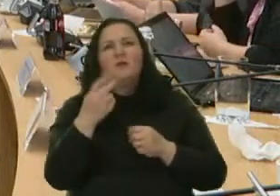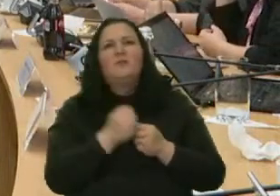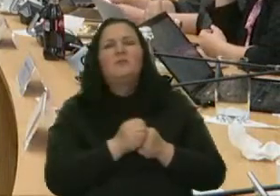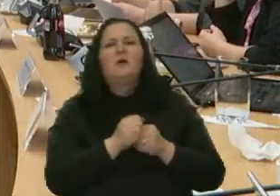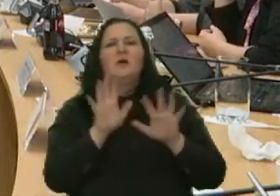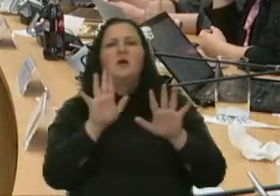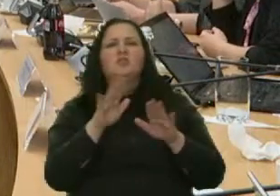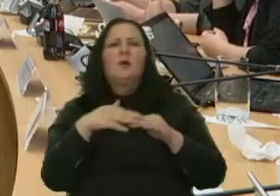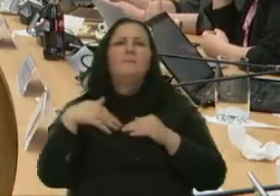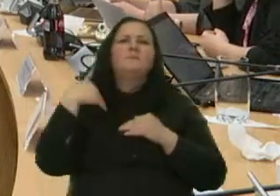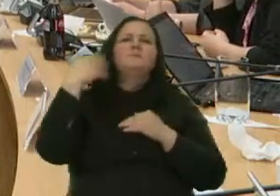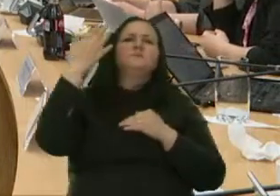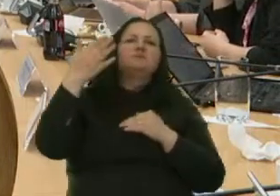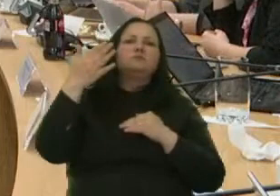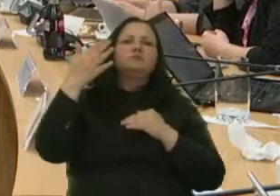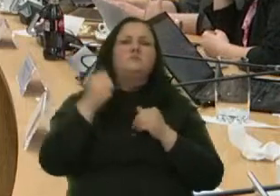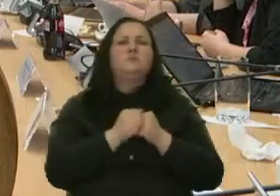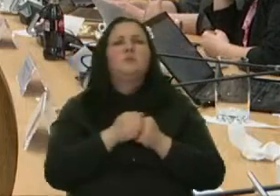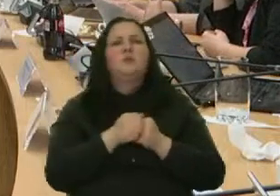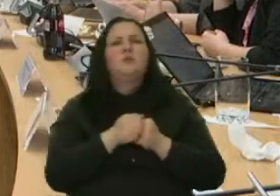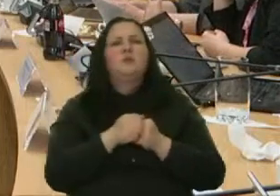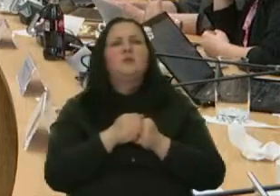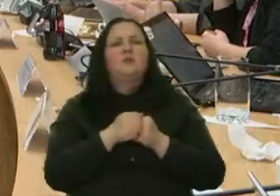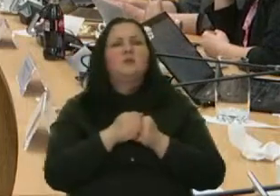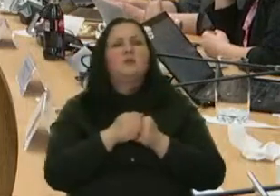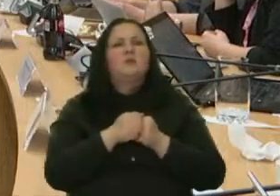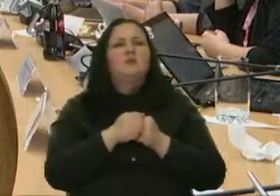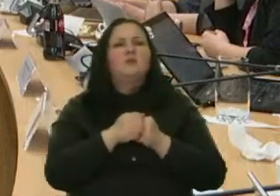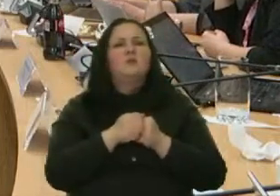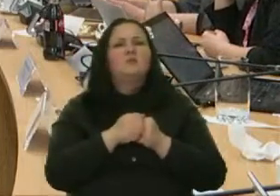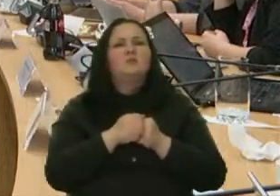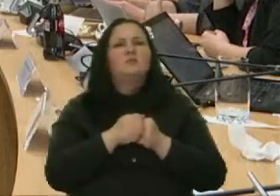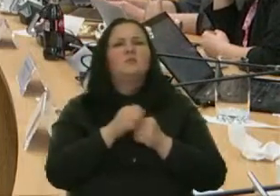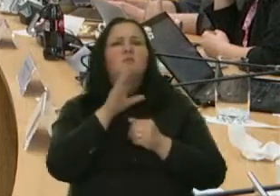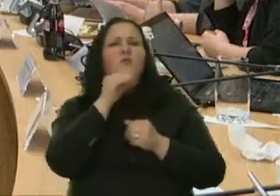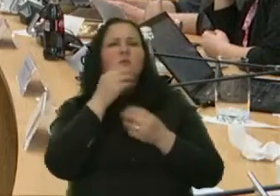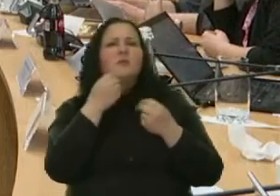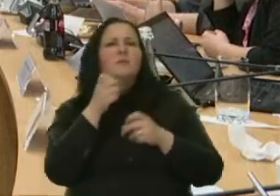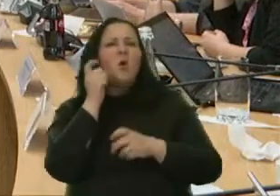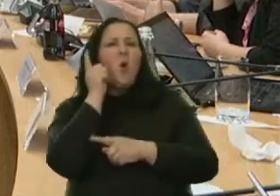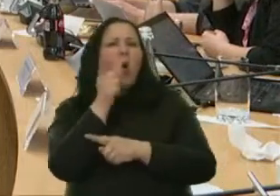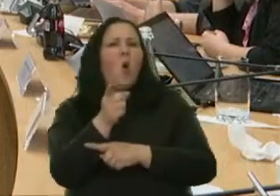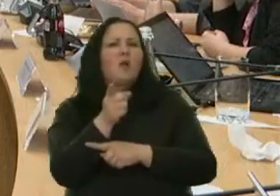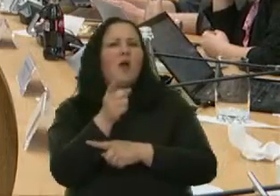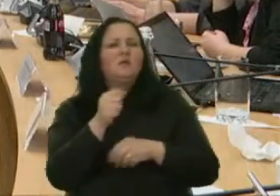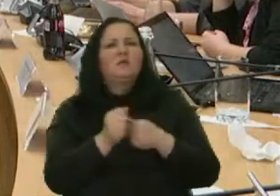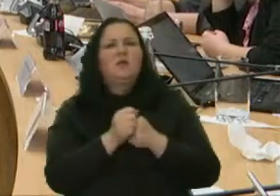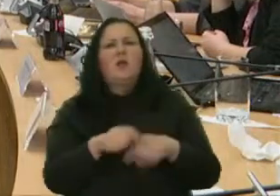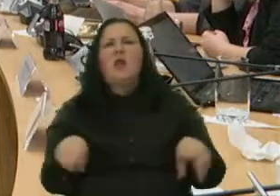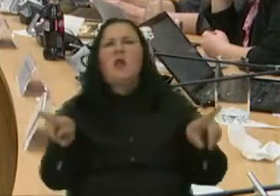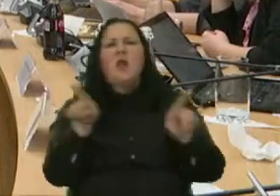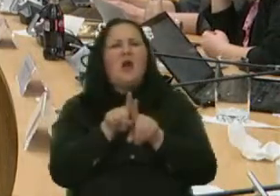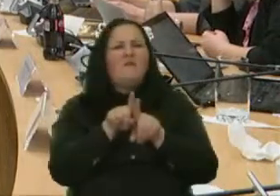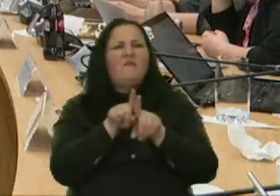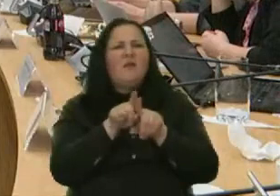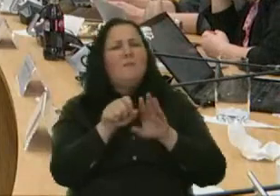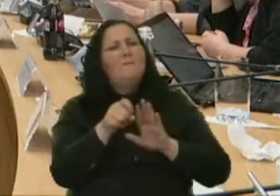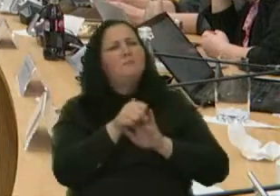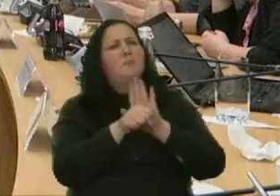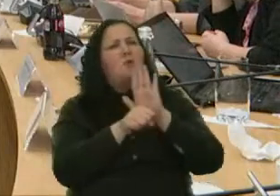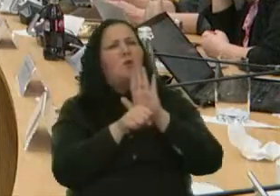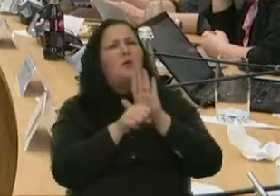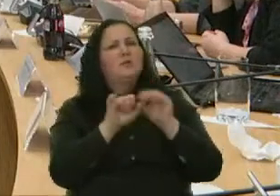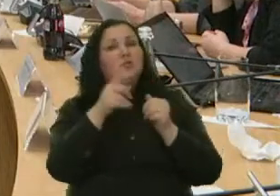așa peste gard peste graniță cu noi vorbim de municipiul Oradea același progres l au avut și